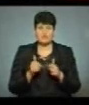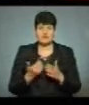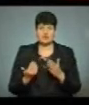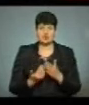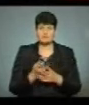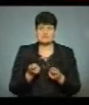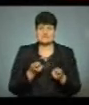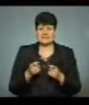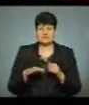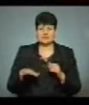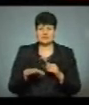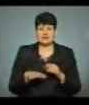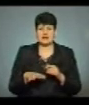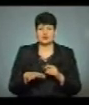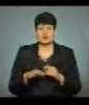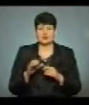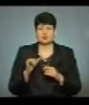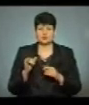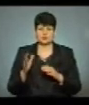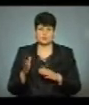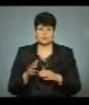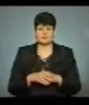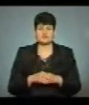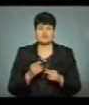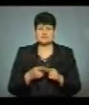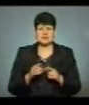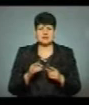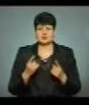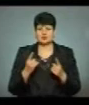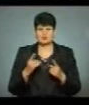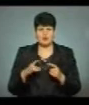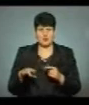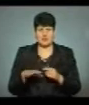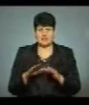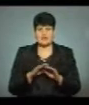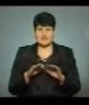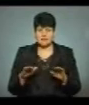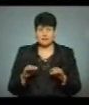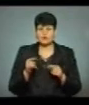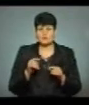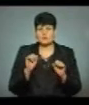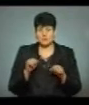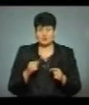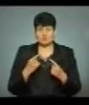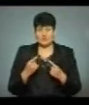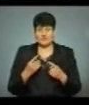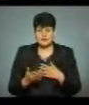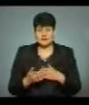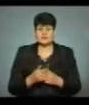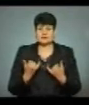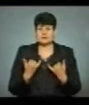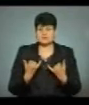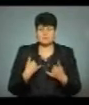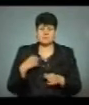нового адміністративно-територіального устрою субрегіонального рівня. Це субрегіональний рівень, не базовий. Відповідно, тоді ми могтимемо говорити. Наразі